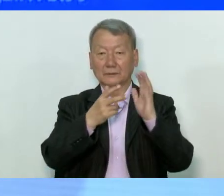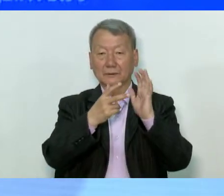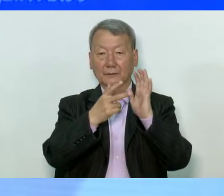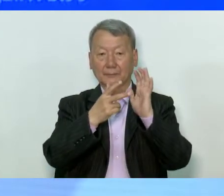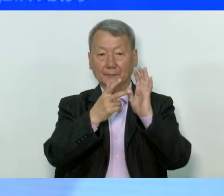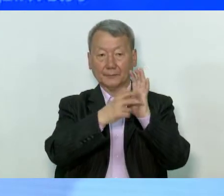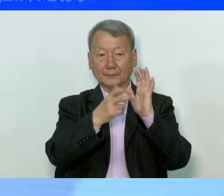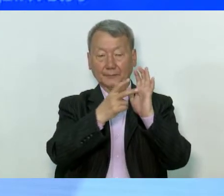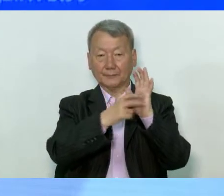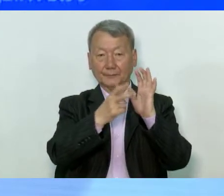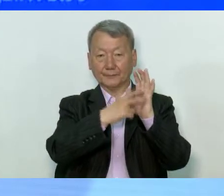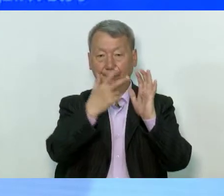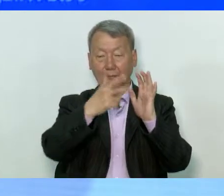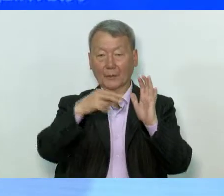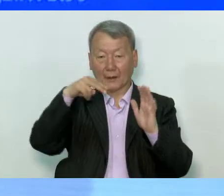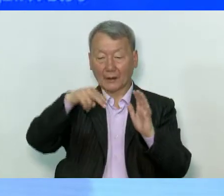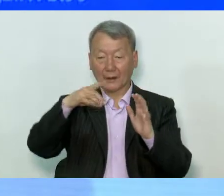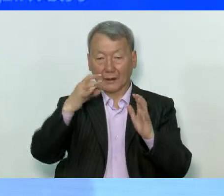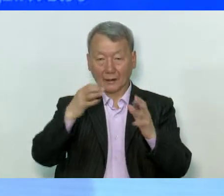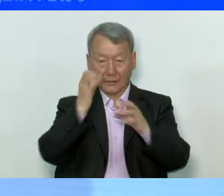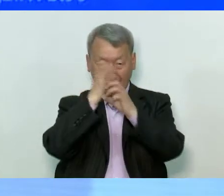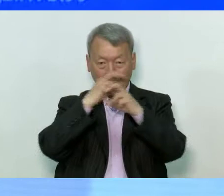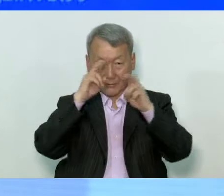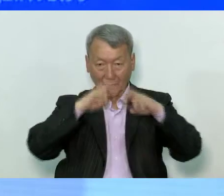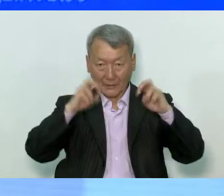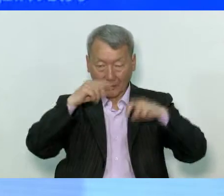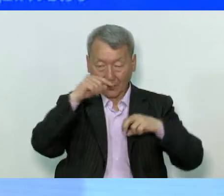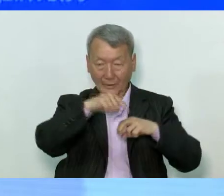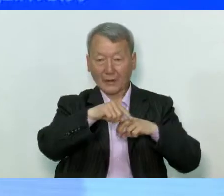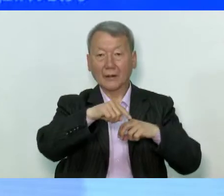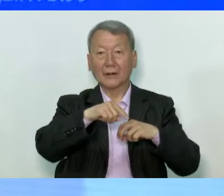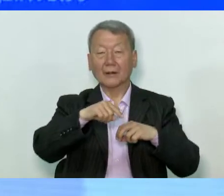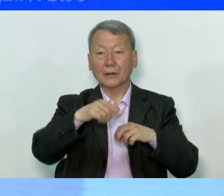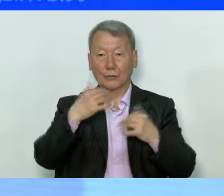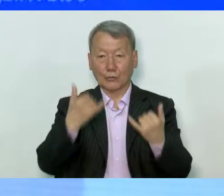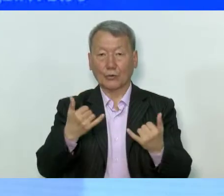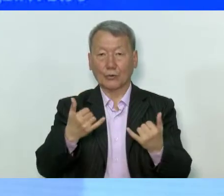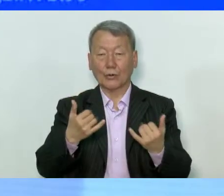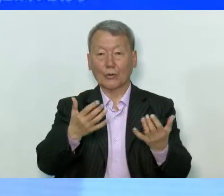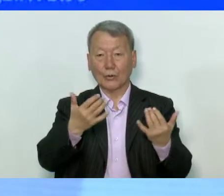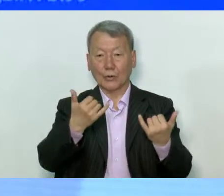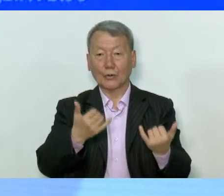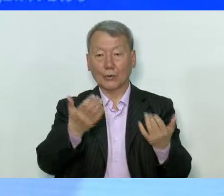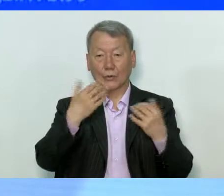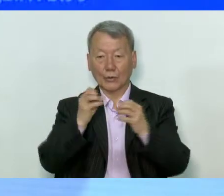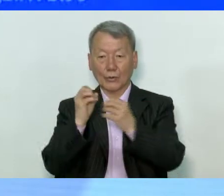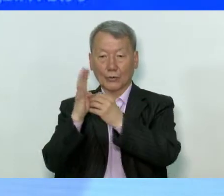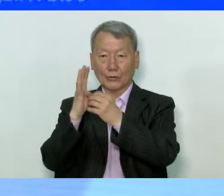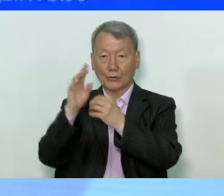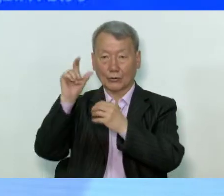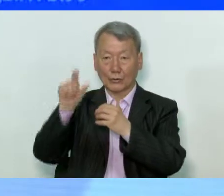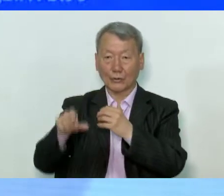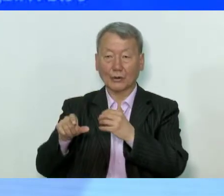882 адамдан ПЦР анализ алынды. Ошонун ичинен азыр бизге 14'ү